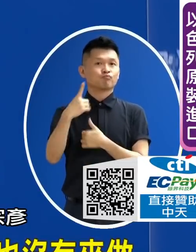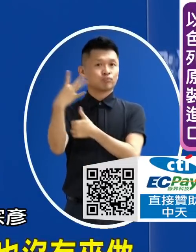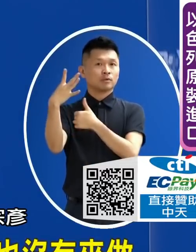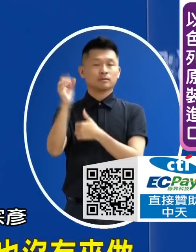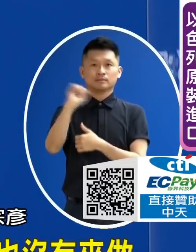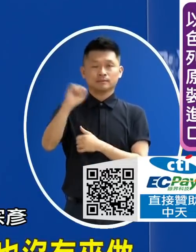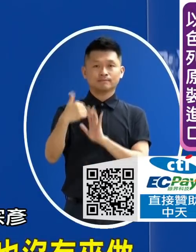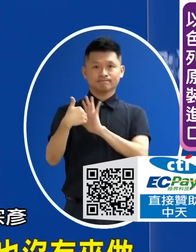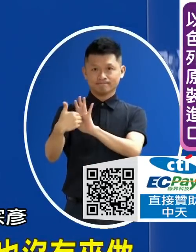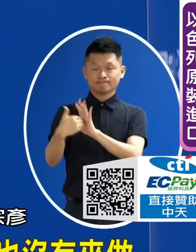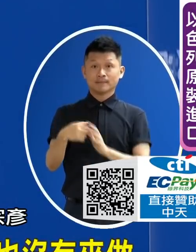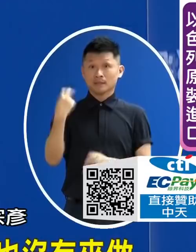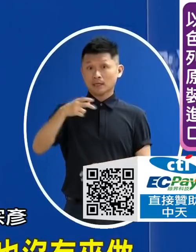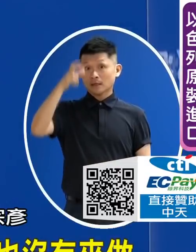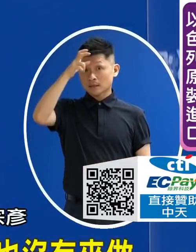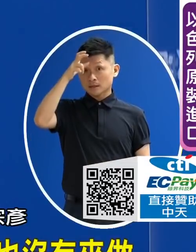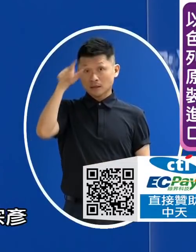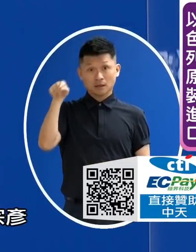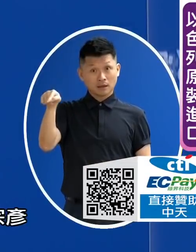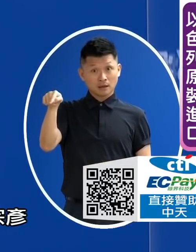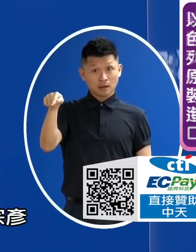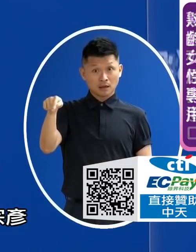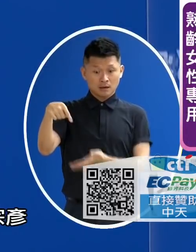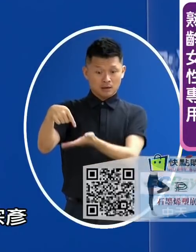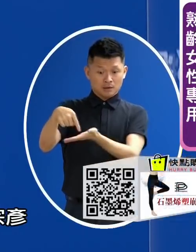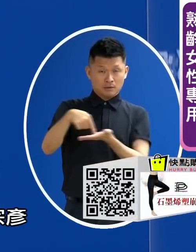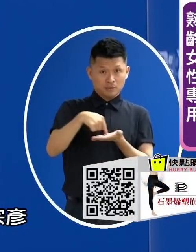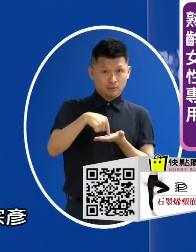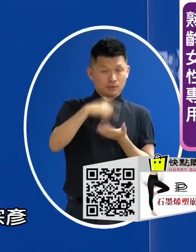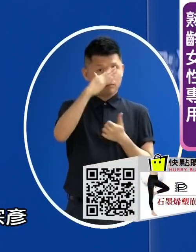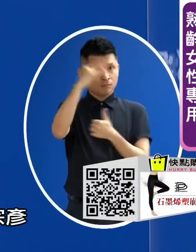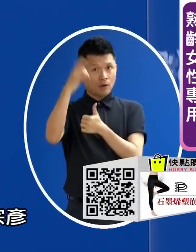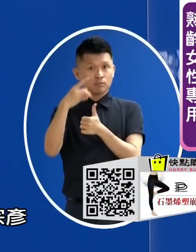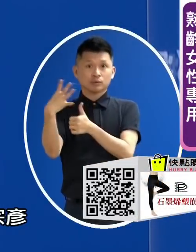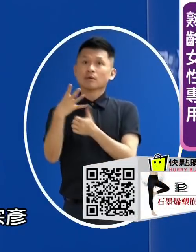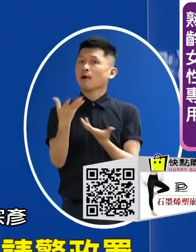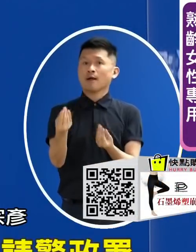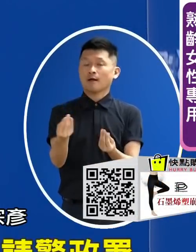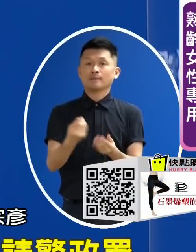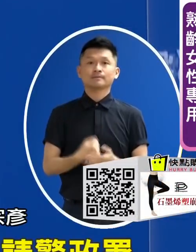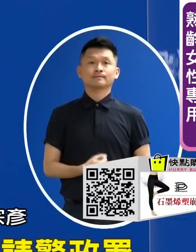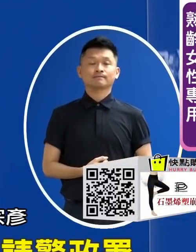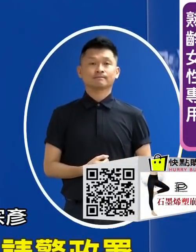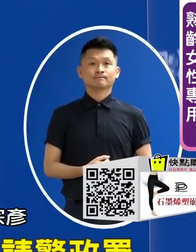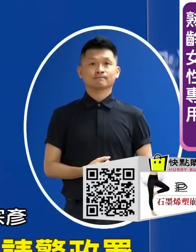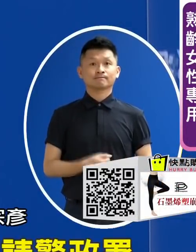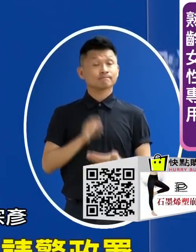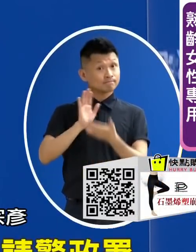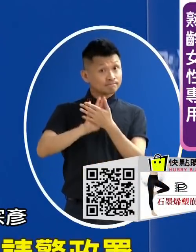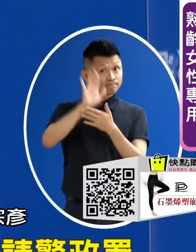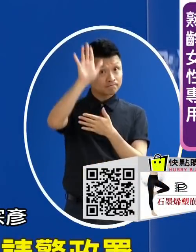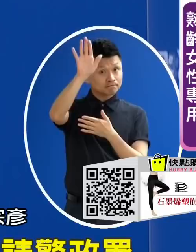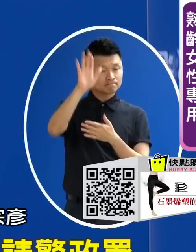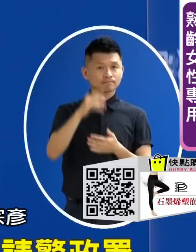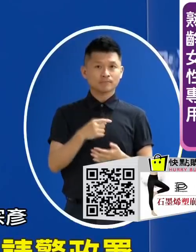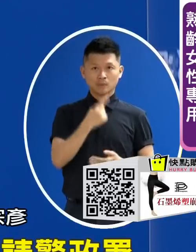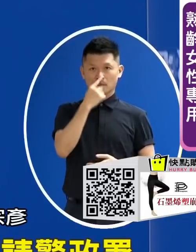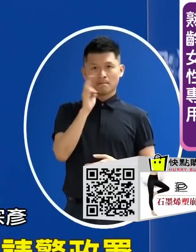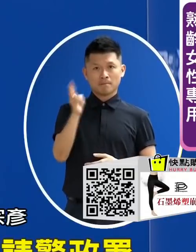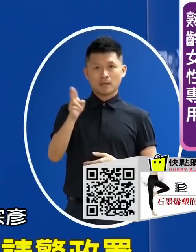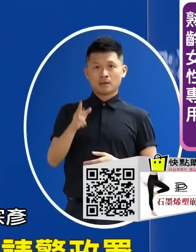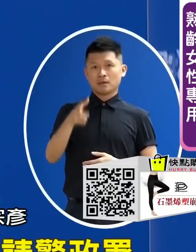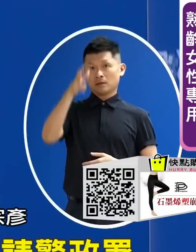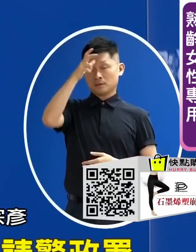这个案件上也没有来做调取跟使用，但是为了未来我已经请警政